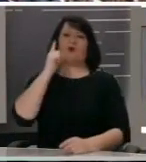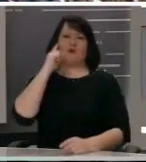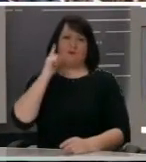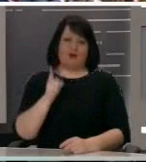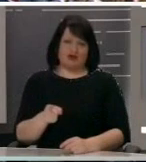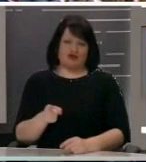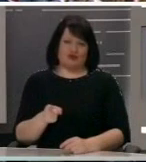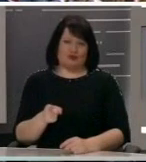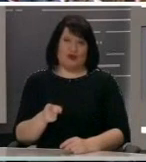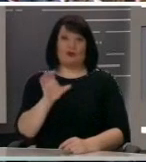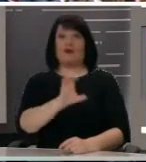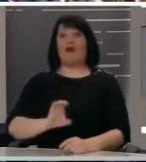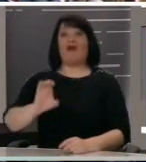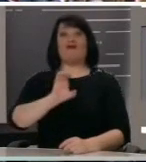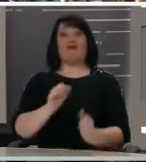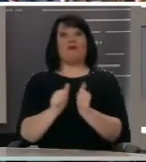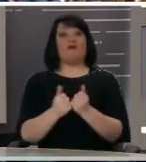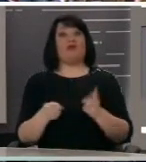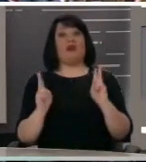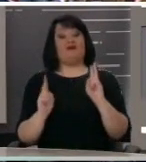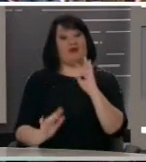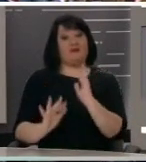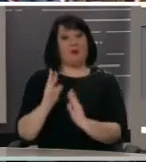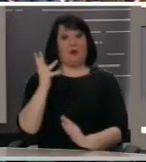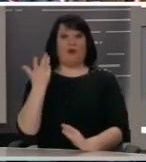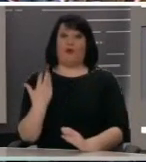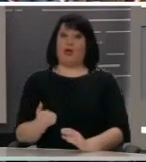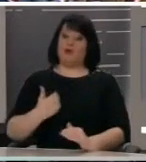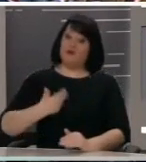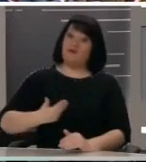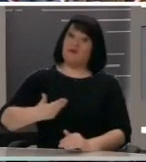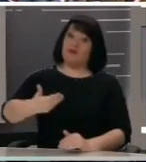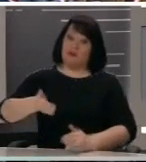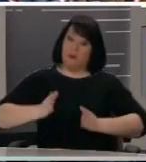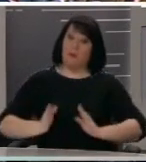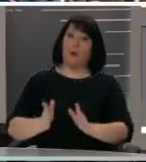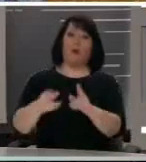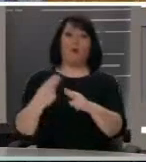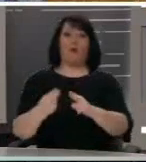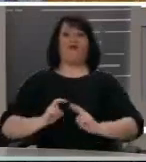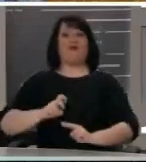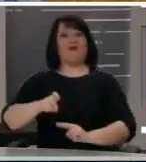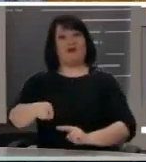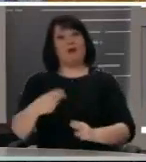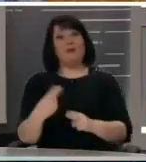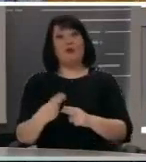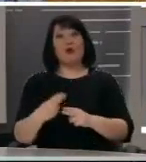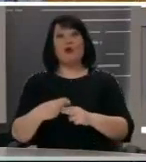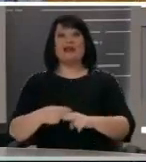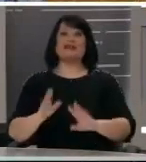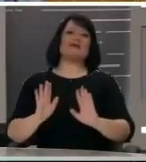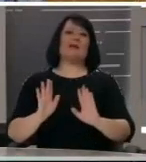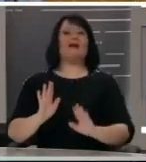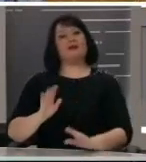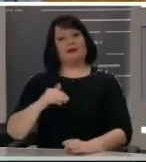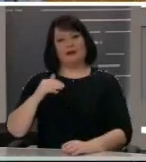η προοδευτική Ευρώπη, η φιλελεύθερη Ευρώπη, η Ευρώπη που έχει προχωρήσει μπροστά, που έχει κάνει πολύ σημαντικά βήματα, έχει